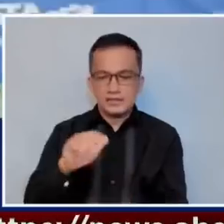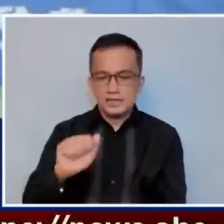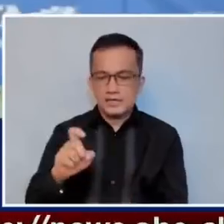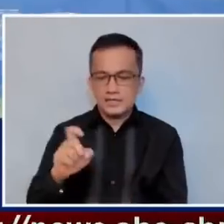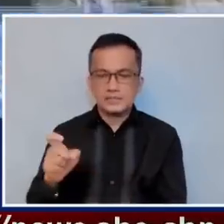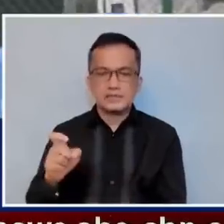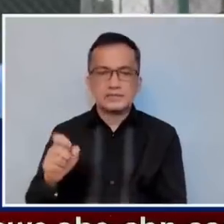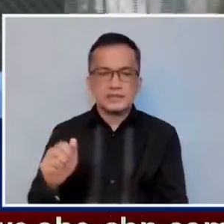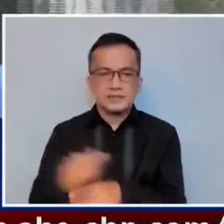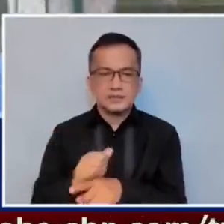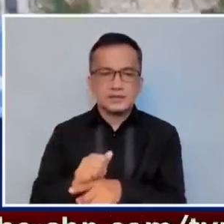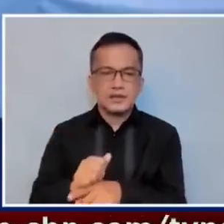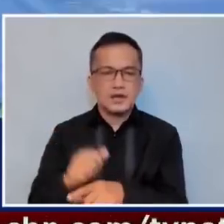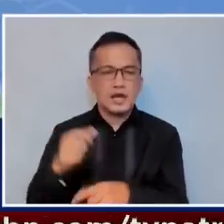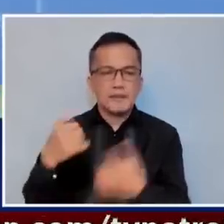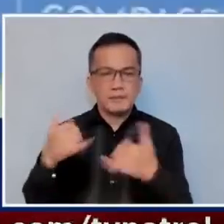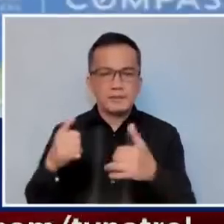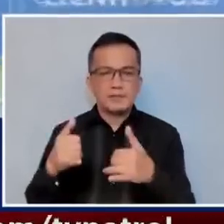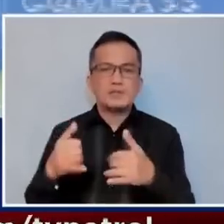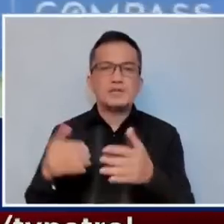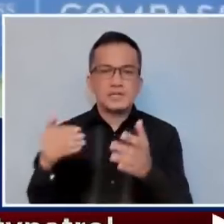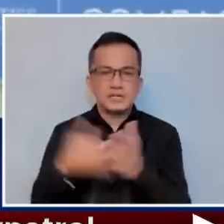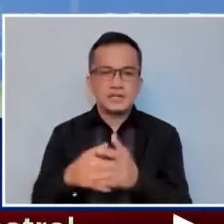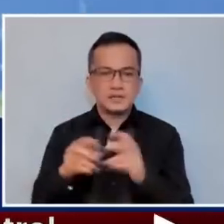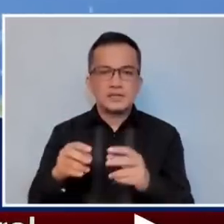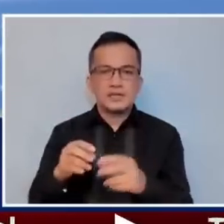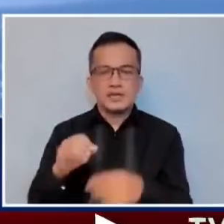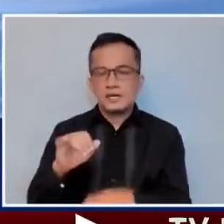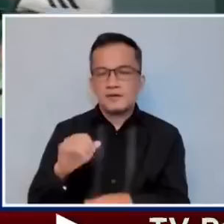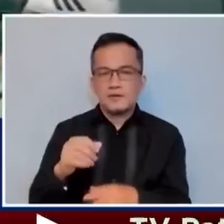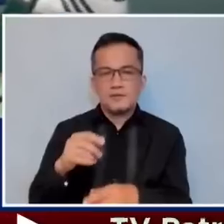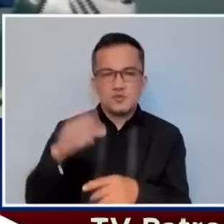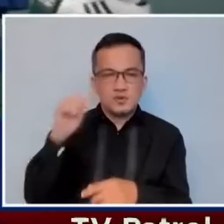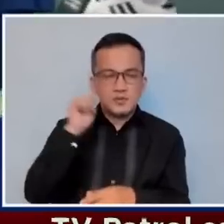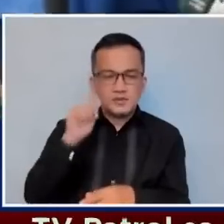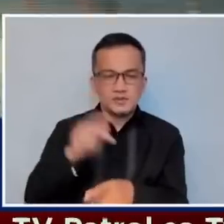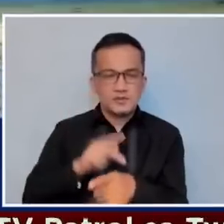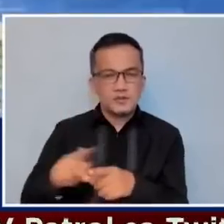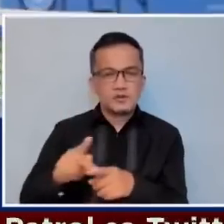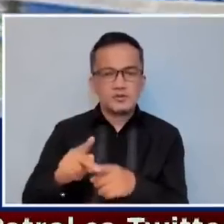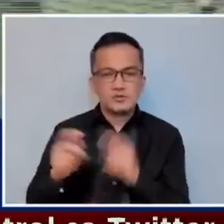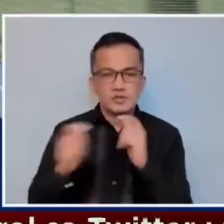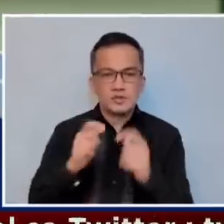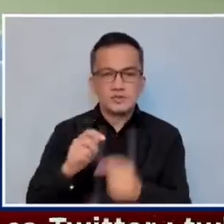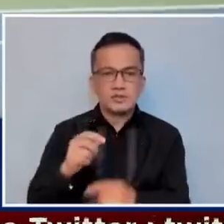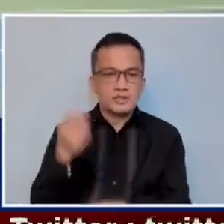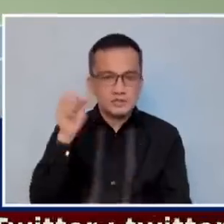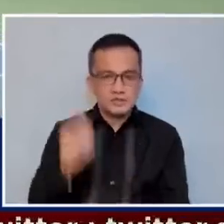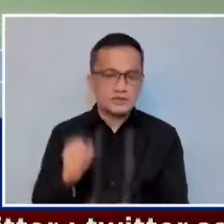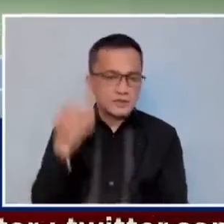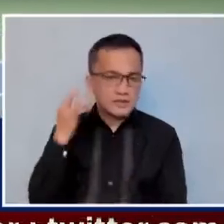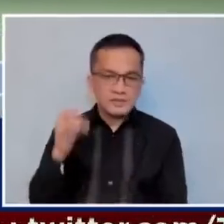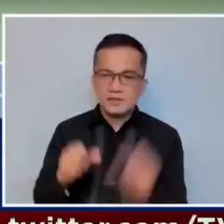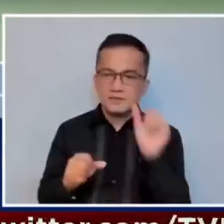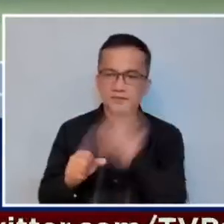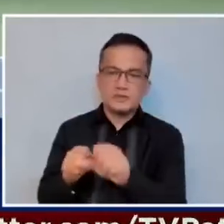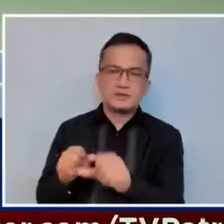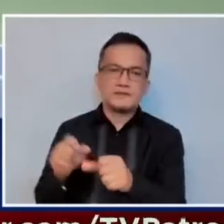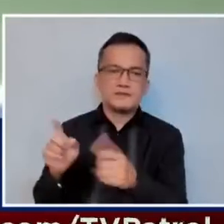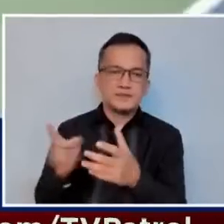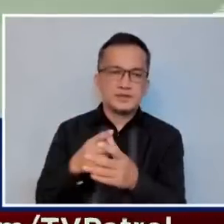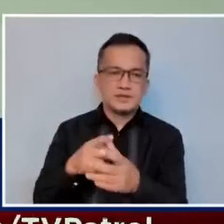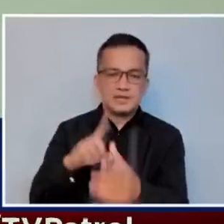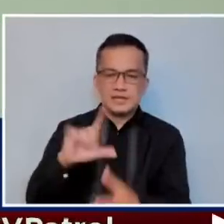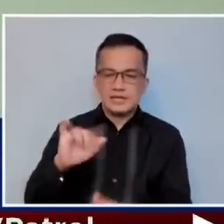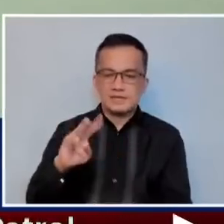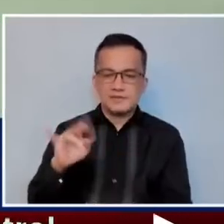Pro Tour Tournament sa Rancho Santa Fe Open sa Southern California. Sa first round, pinatalsik ni Alex ang pambato ng Latvia na